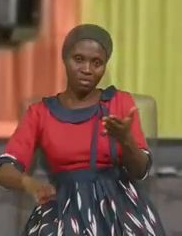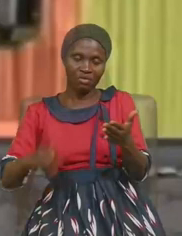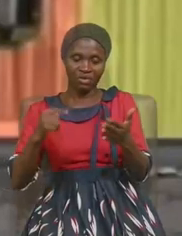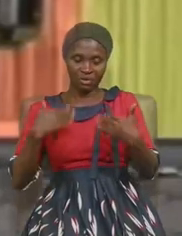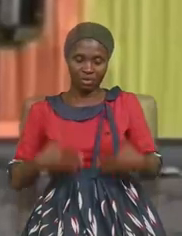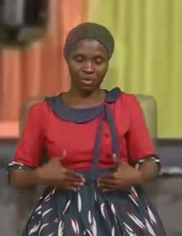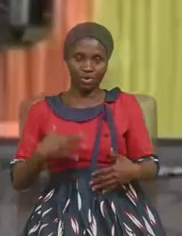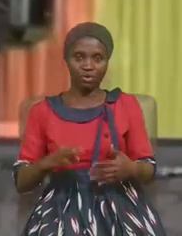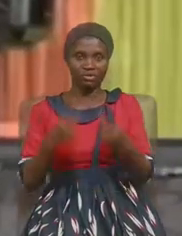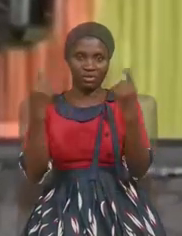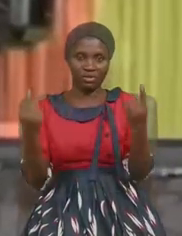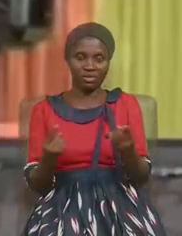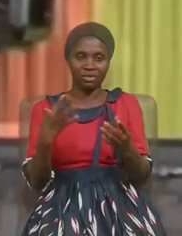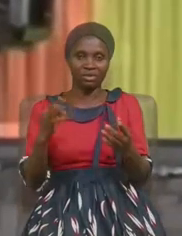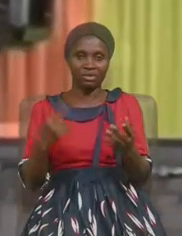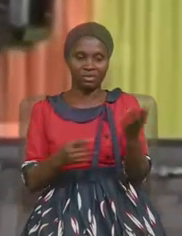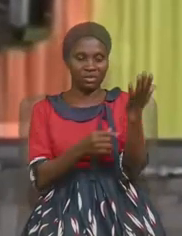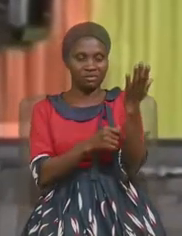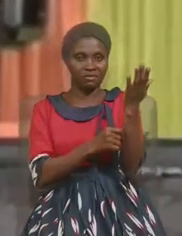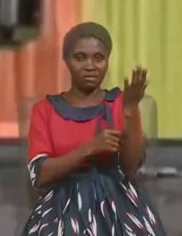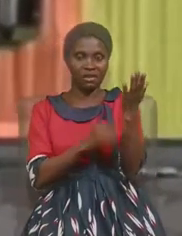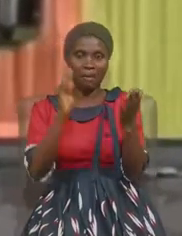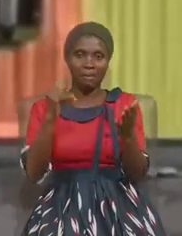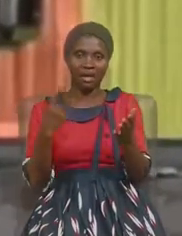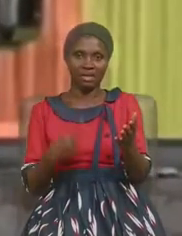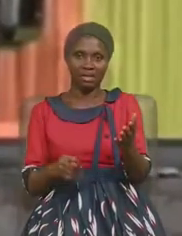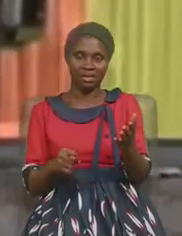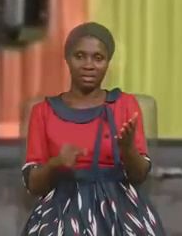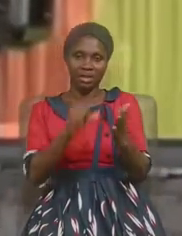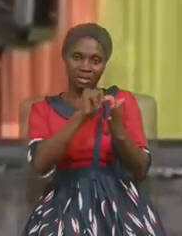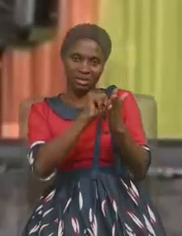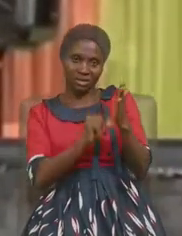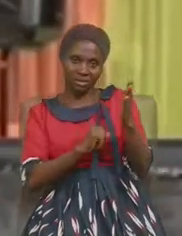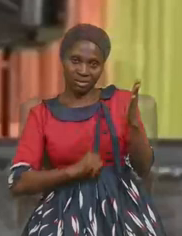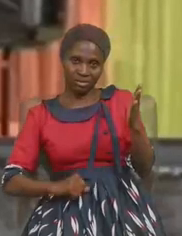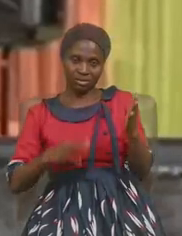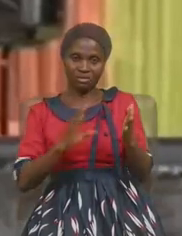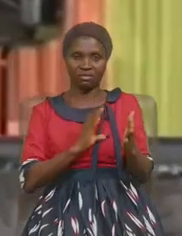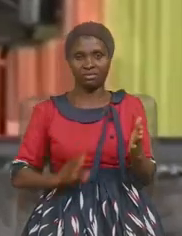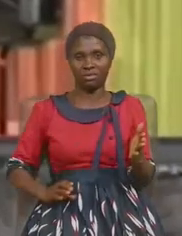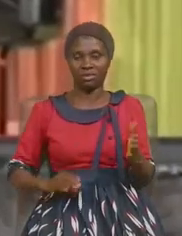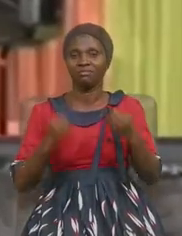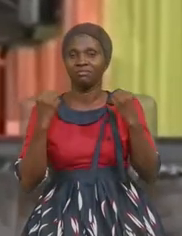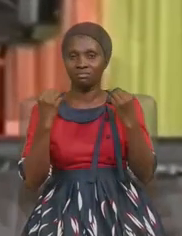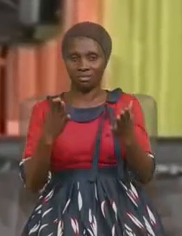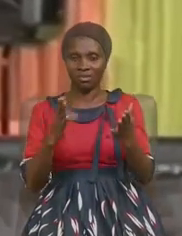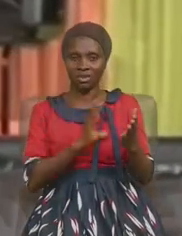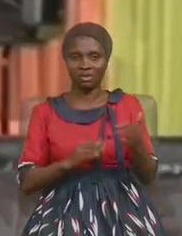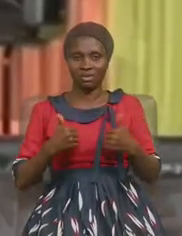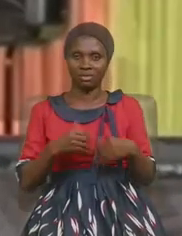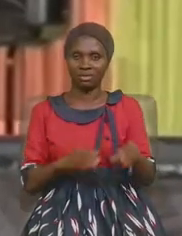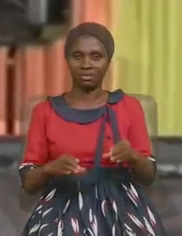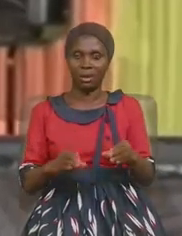le dépouillement du corps de la chair. Il y a beaucoup que Christ a fait par